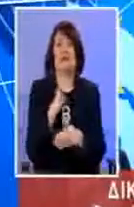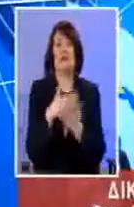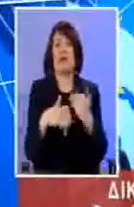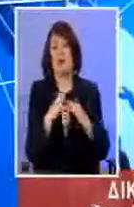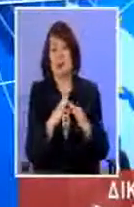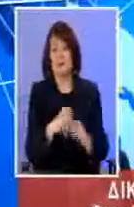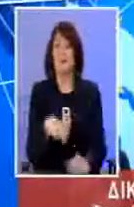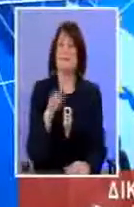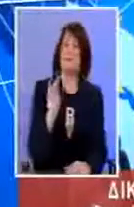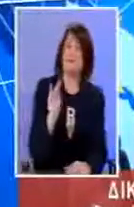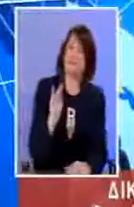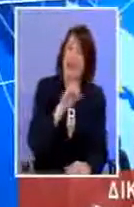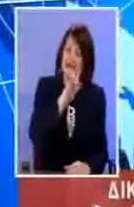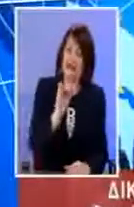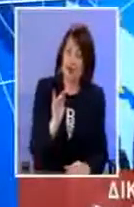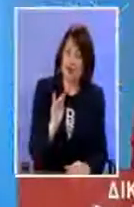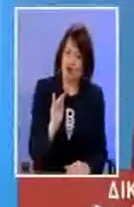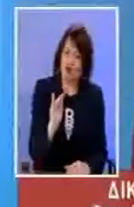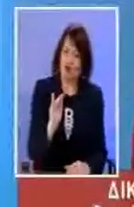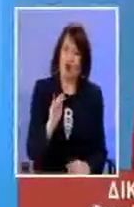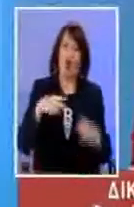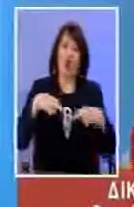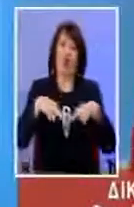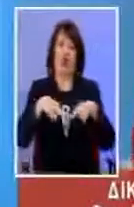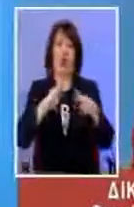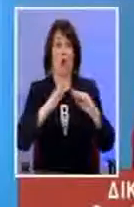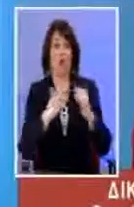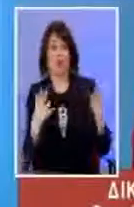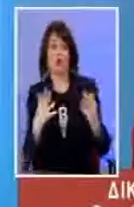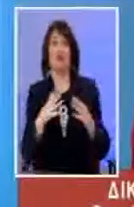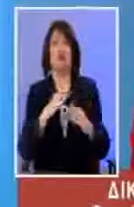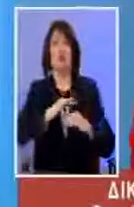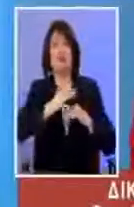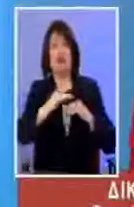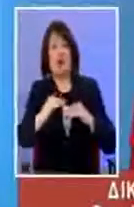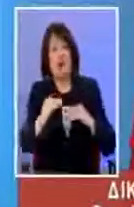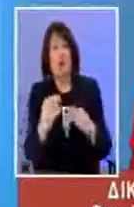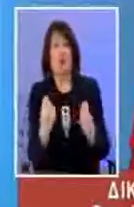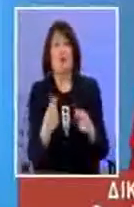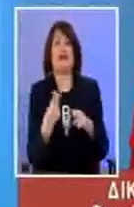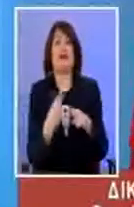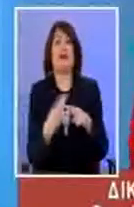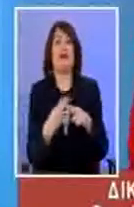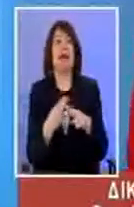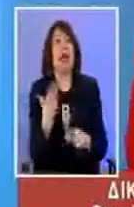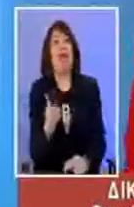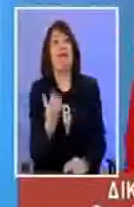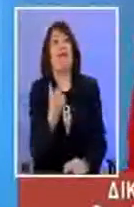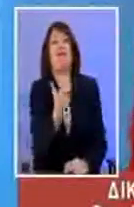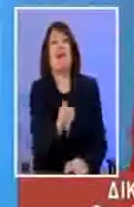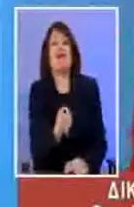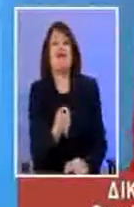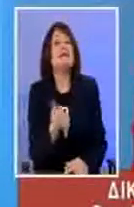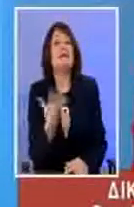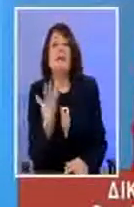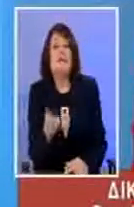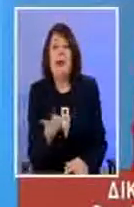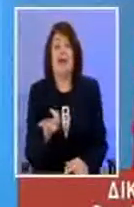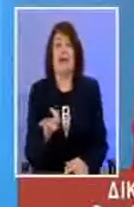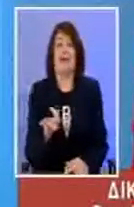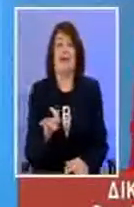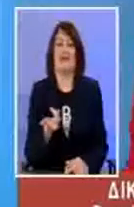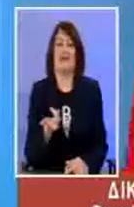Κυρία Γιαννάκου, έχει μεγαλύτερους δρόμους, μεγαλύτερα πεζοδρόμια και όλα αρχίζουν και από αυτό. Τι βρίσκεις, πού πάνω